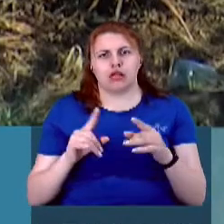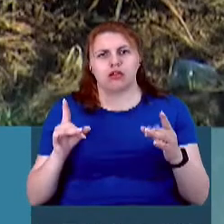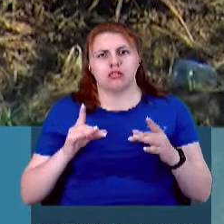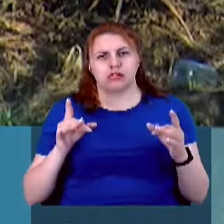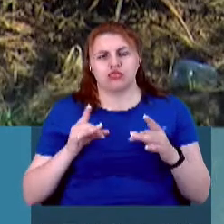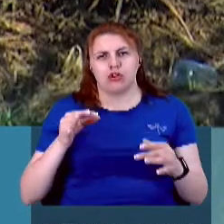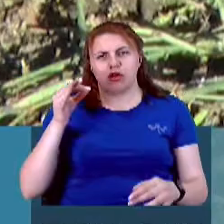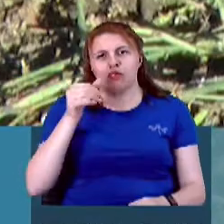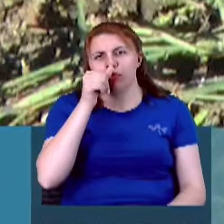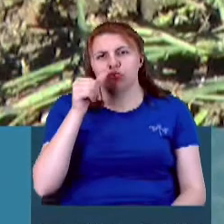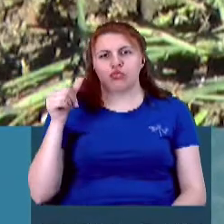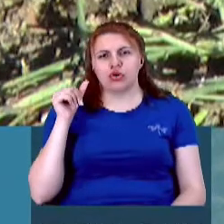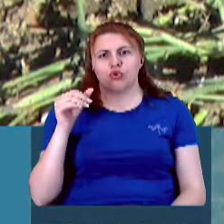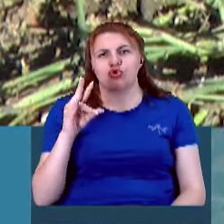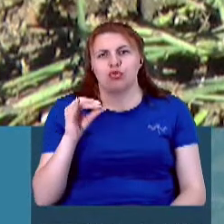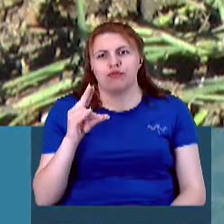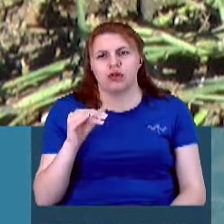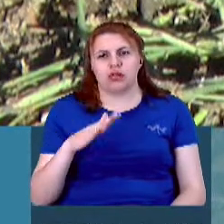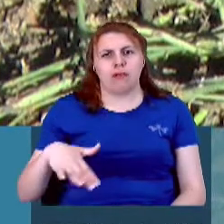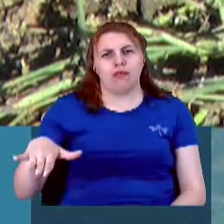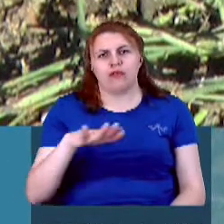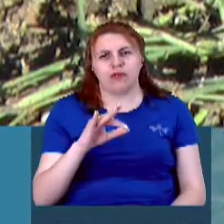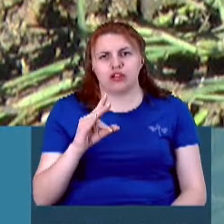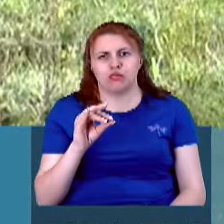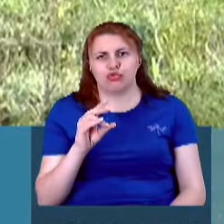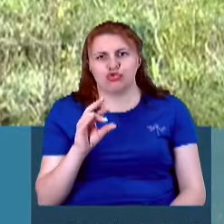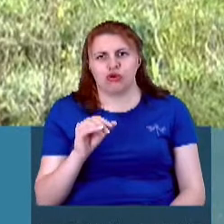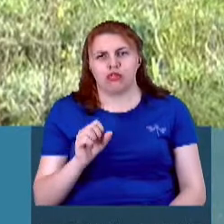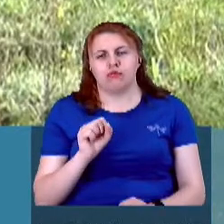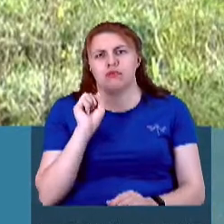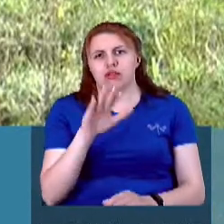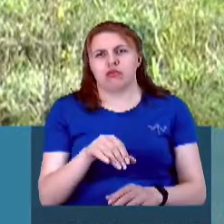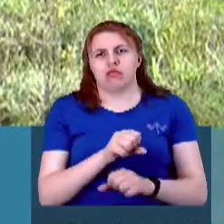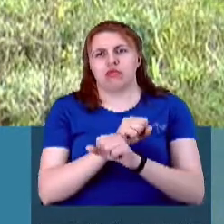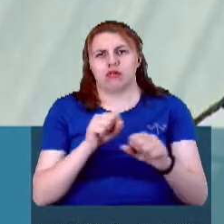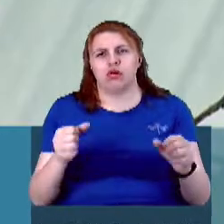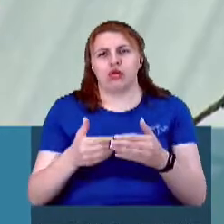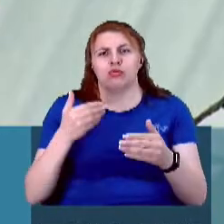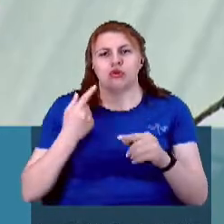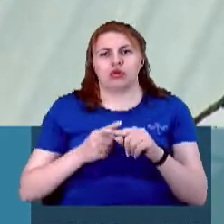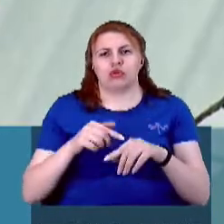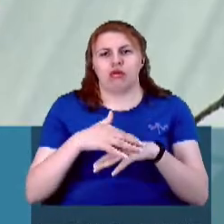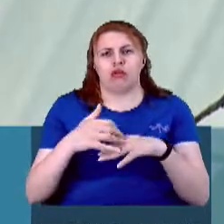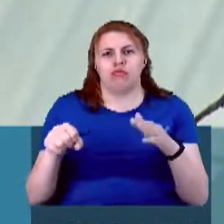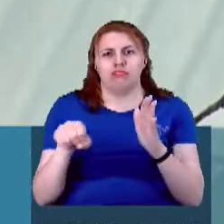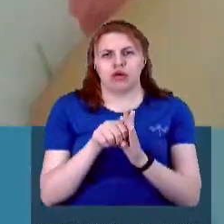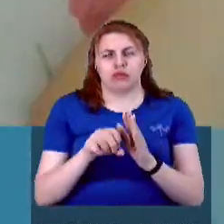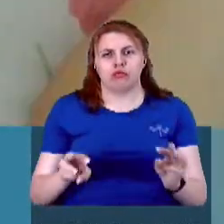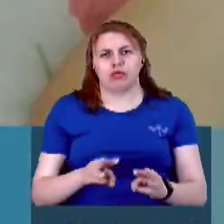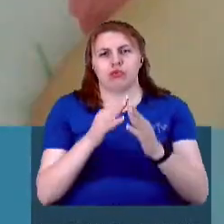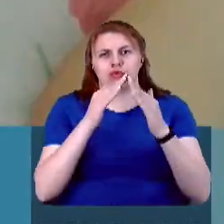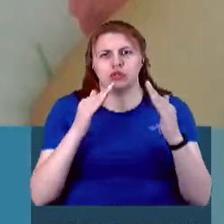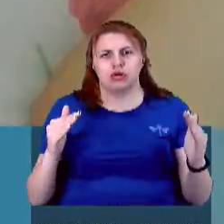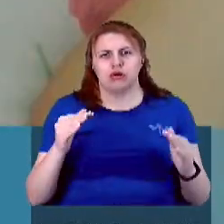Нагадаю, минулоріч у жовтні на подвір'я Валентини Бучок підкинули гранату. До цього вбили її кота та підпалили оселю.